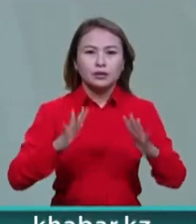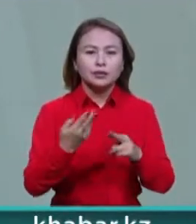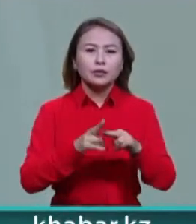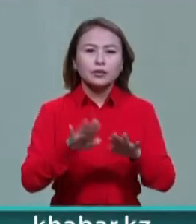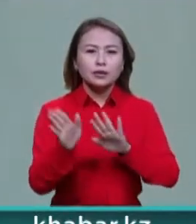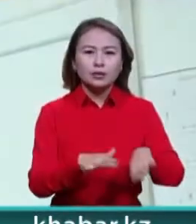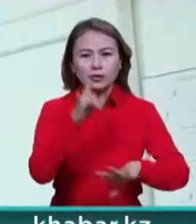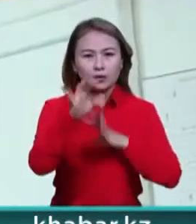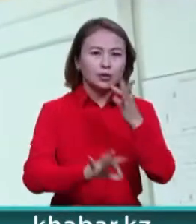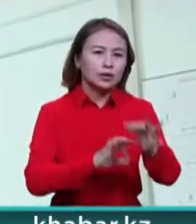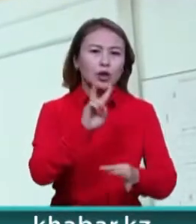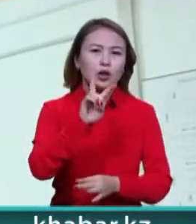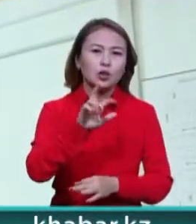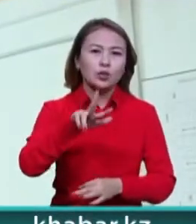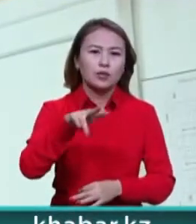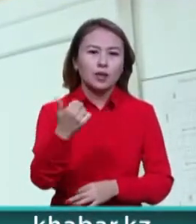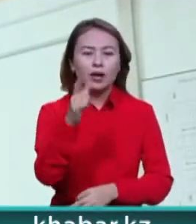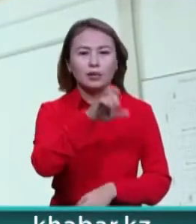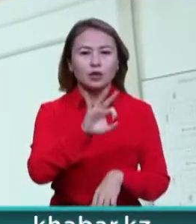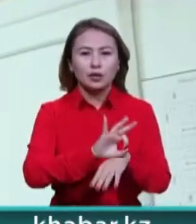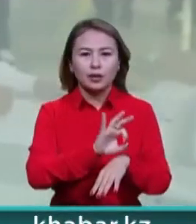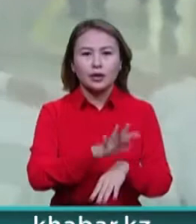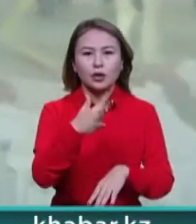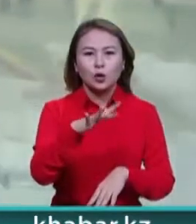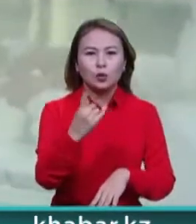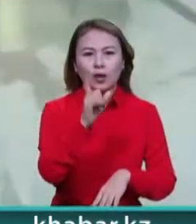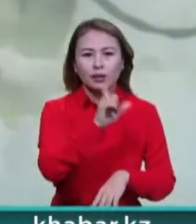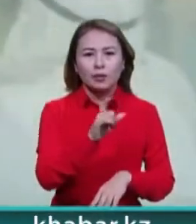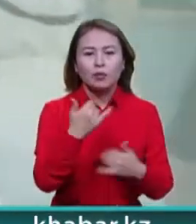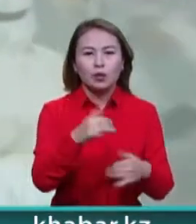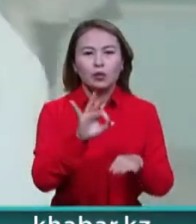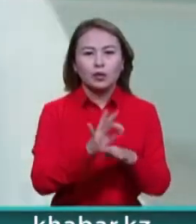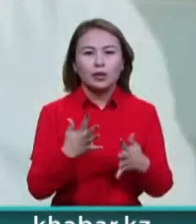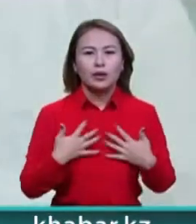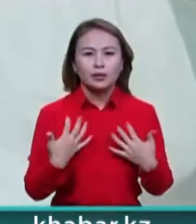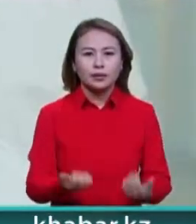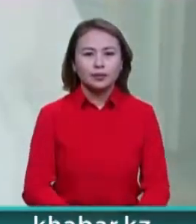келер болсақ, өткен тәулікте бұл індетке 231 адам шалдыққан. 51 адам бұл аурудан айықты.